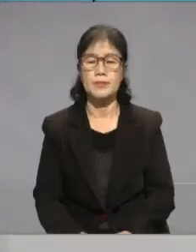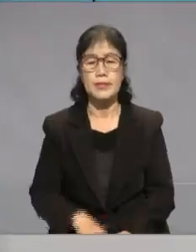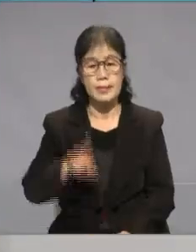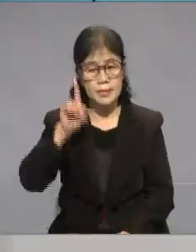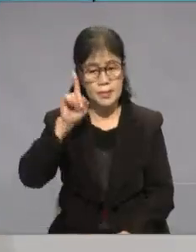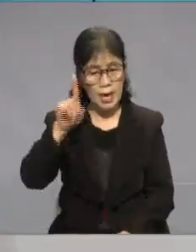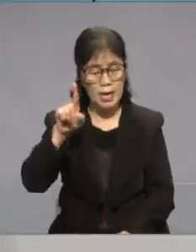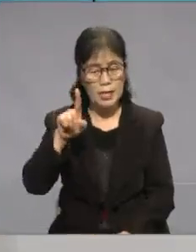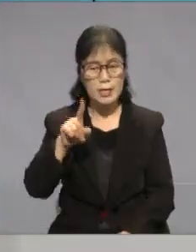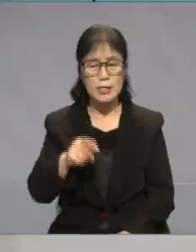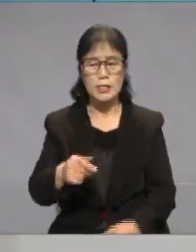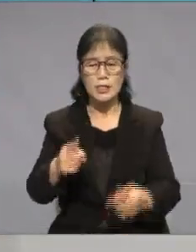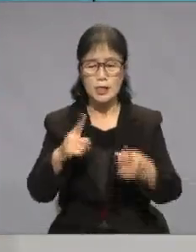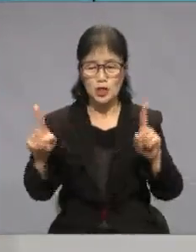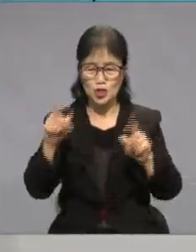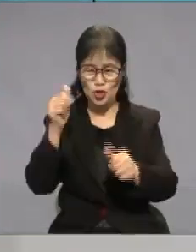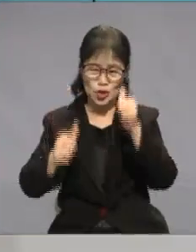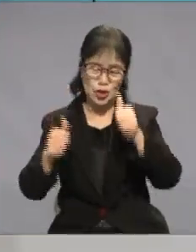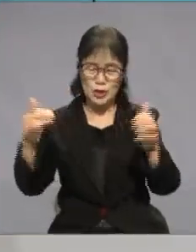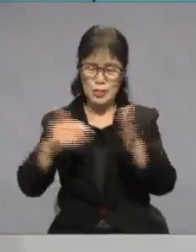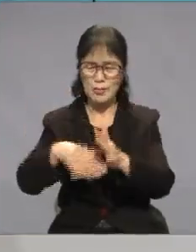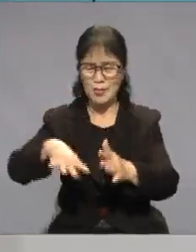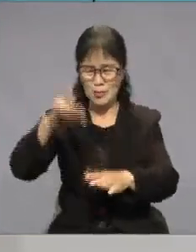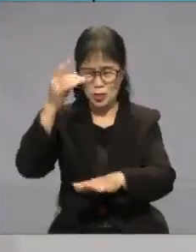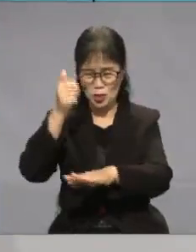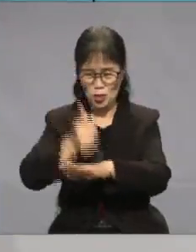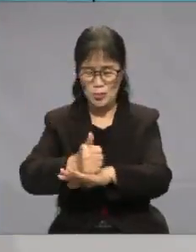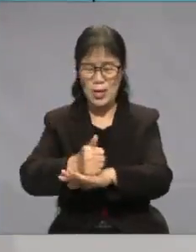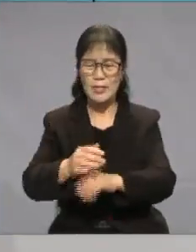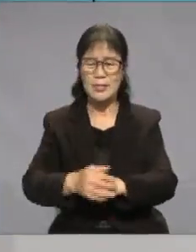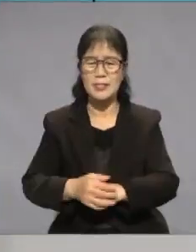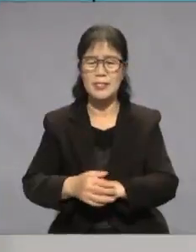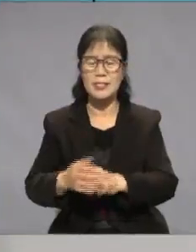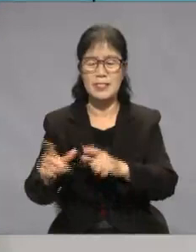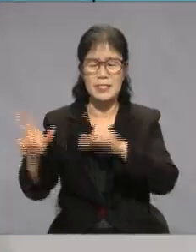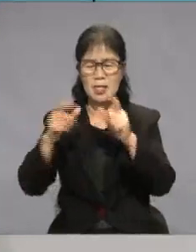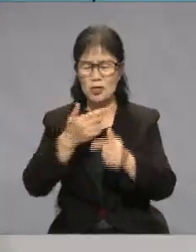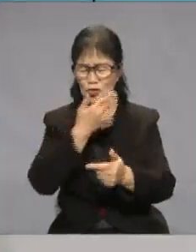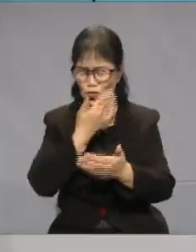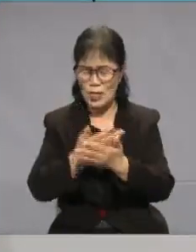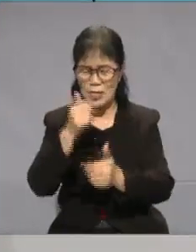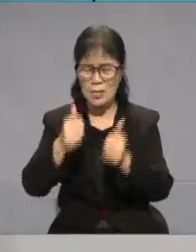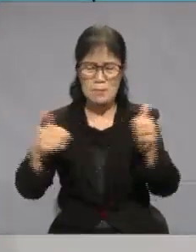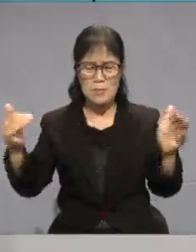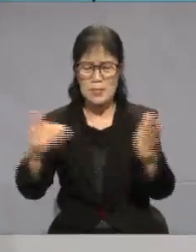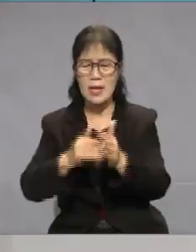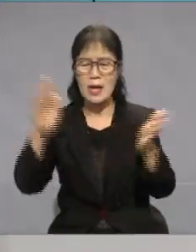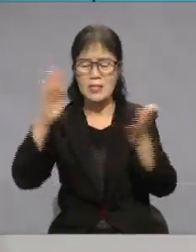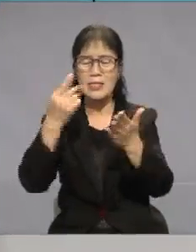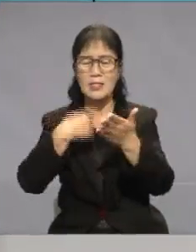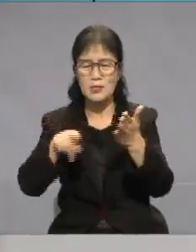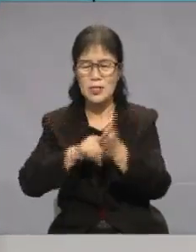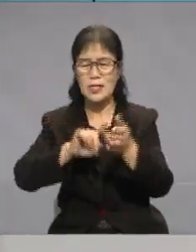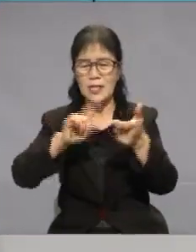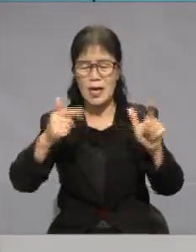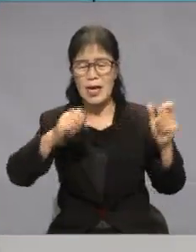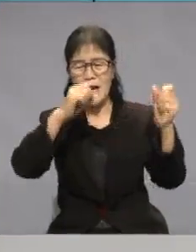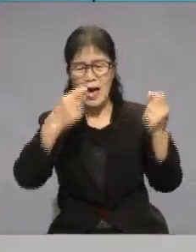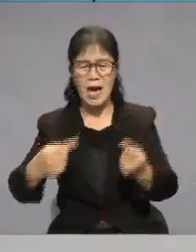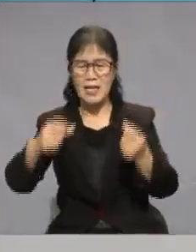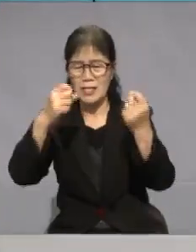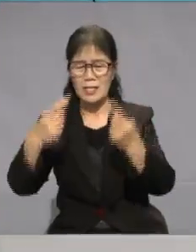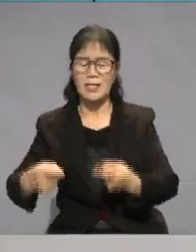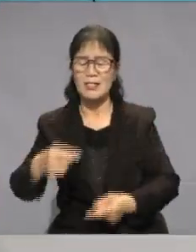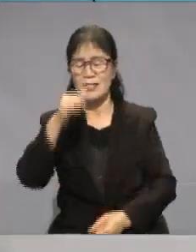내일이면 수능이 끝나고 처음 맞는 주말인데요. 인생의 중대 관문을 통과한 학생들을 위해 다양한 할인 이벤트가